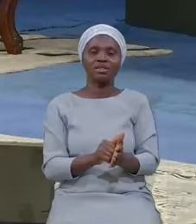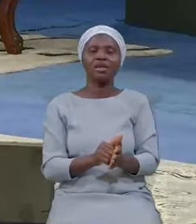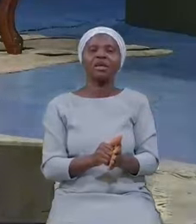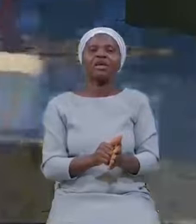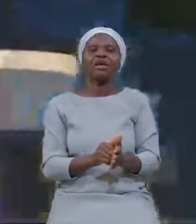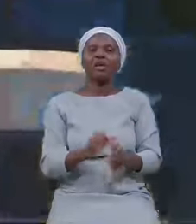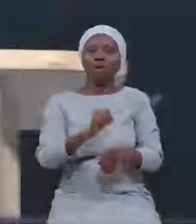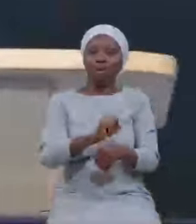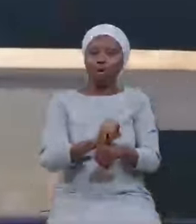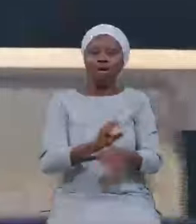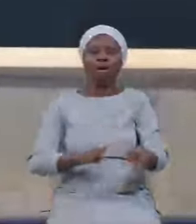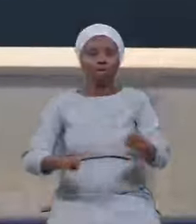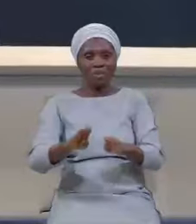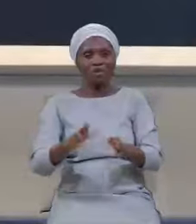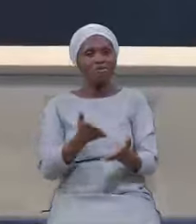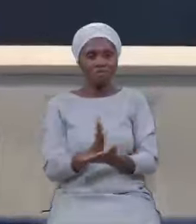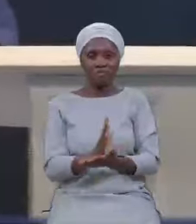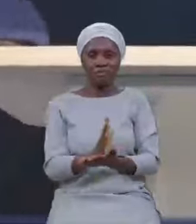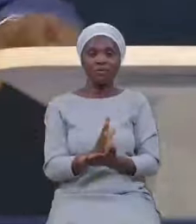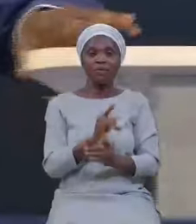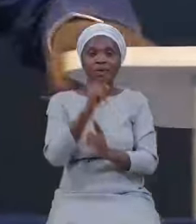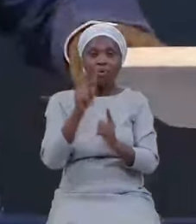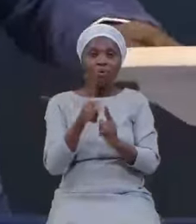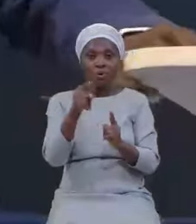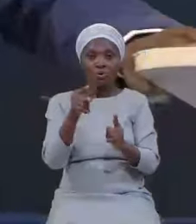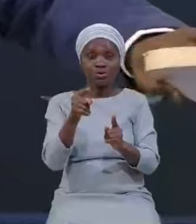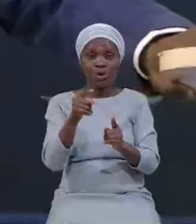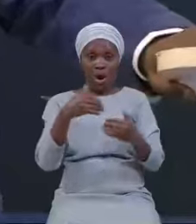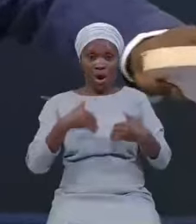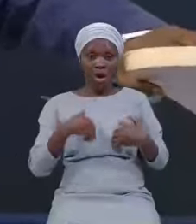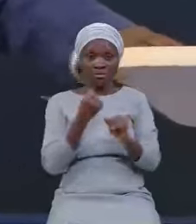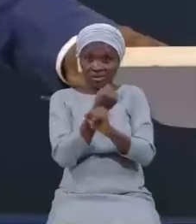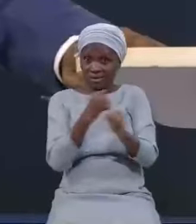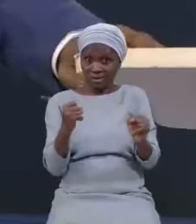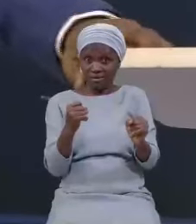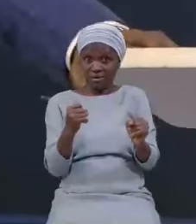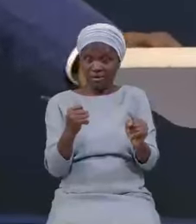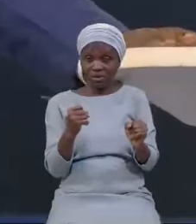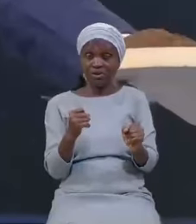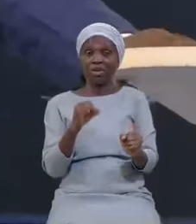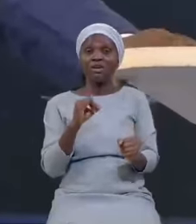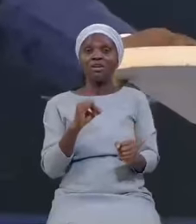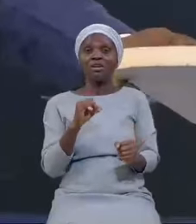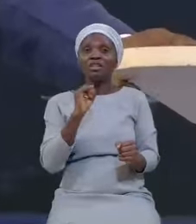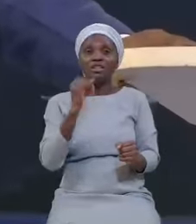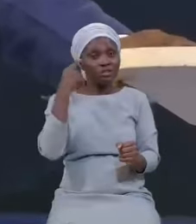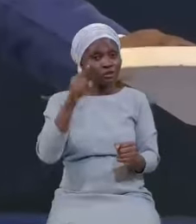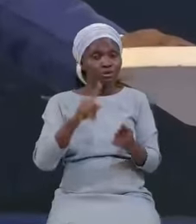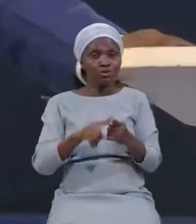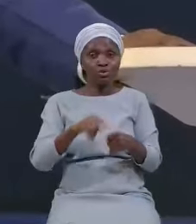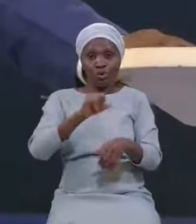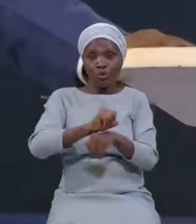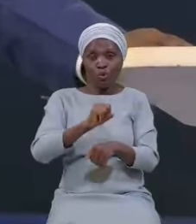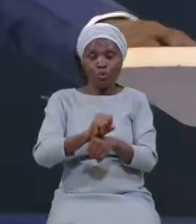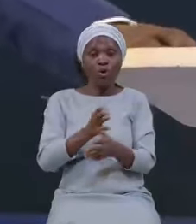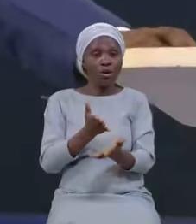ce salut vient dans ta vie afin que tu puisses marcher dans l'intégrité. Quelqu'un titube, tu as besoin de